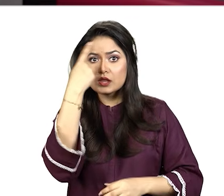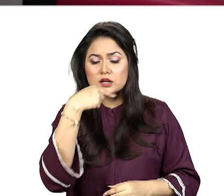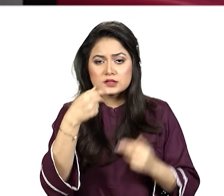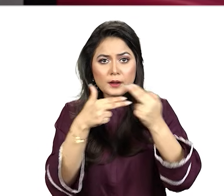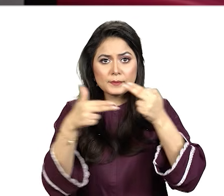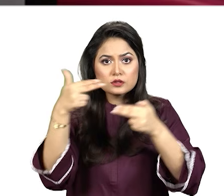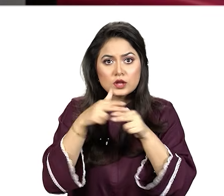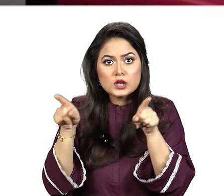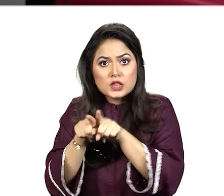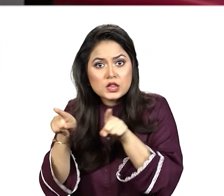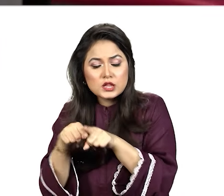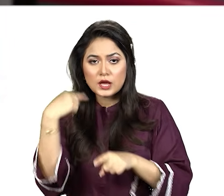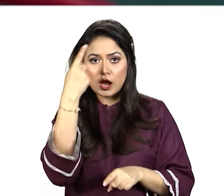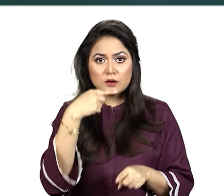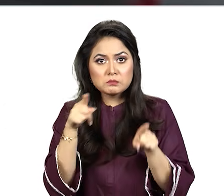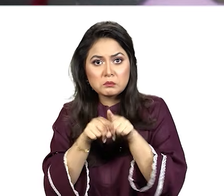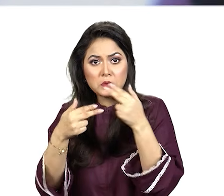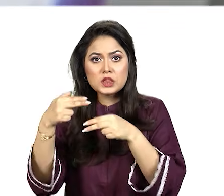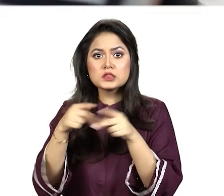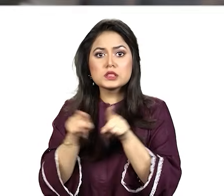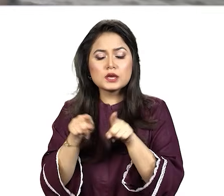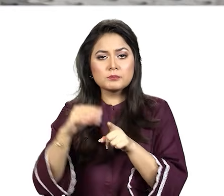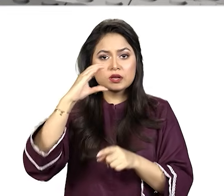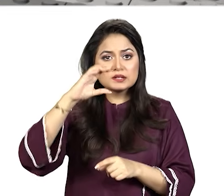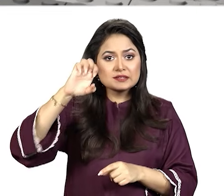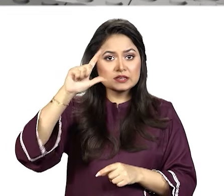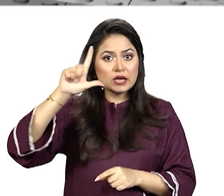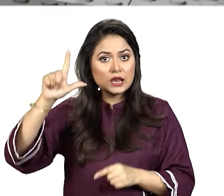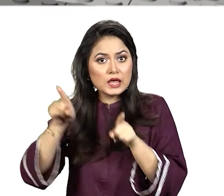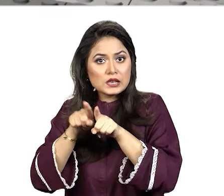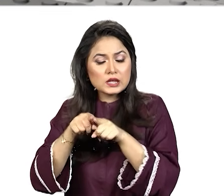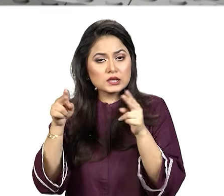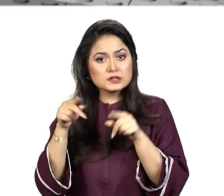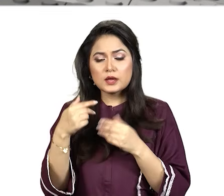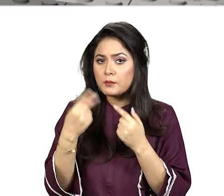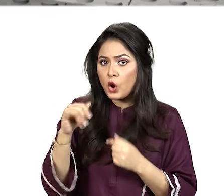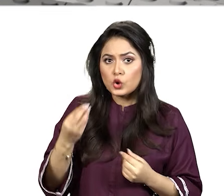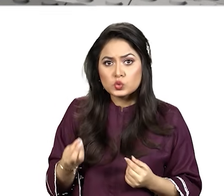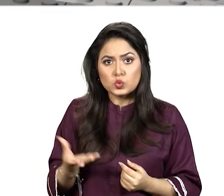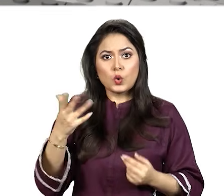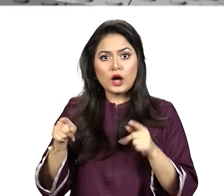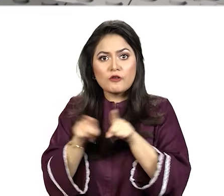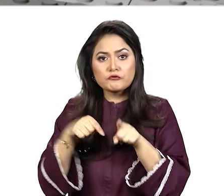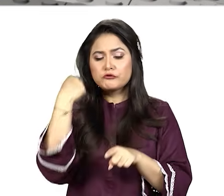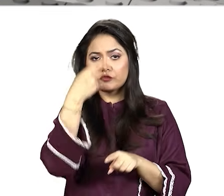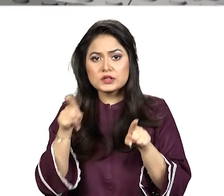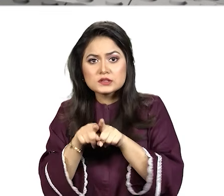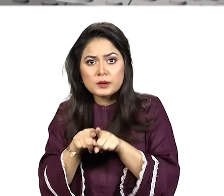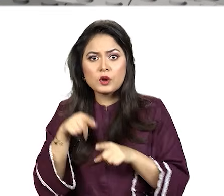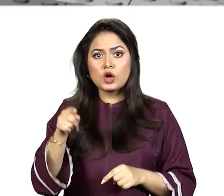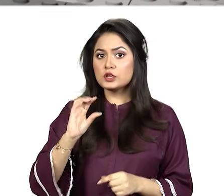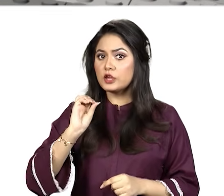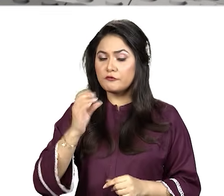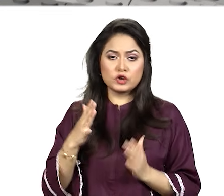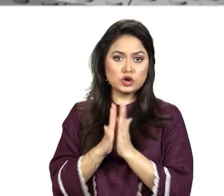بھیس بدل لیتے ہیں۔ جی ہاں، کینسر سیلز آپ کے جسم کے مدافعتی نظام کو دھوکہ دے سکتے ہیں۔ شاید یہی وجہ ہے کہ